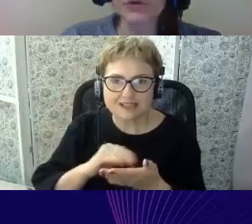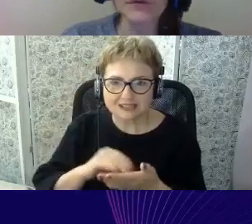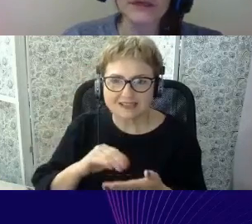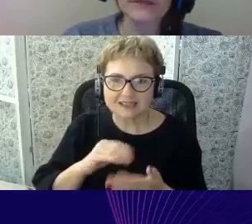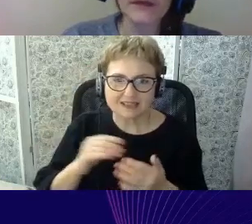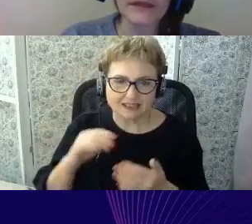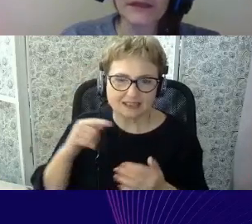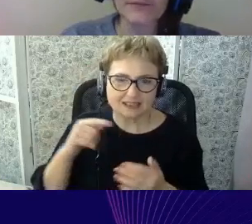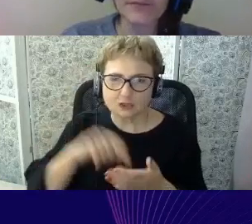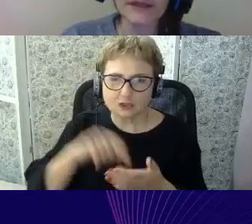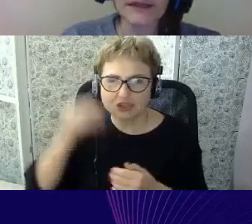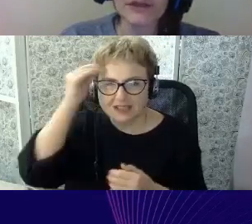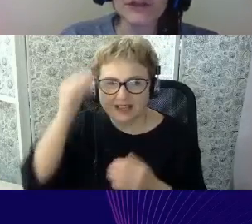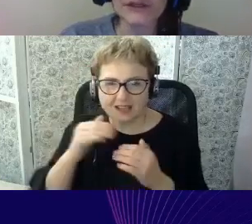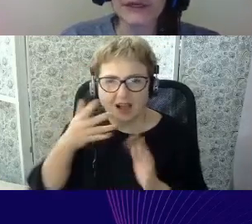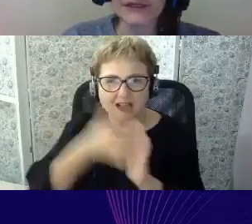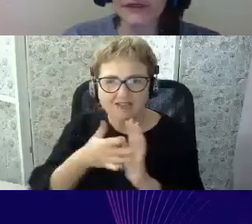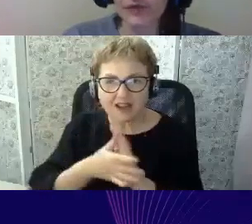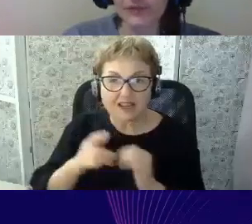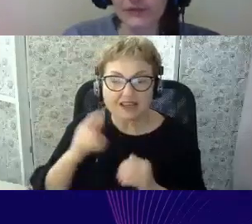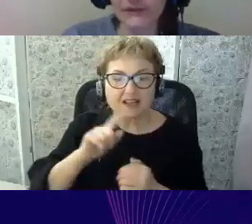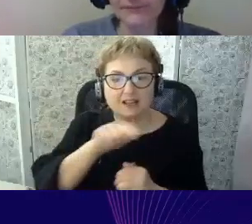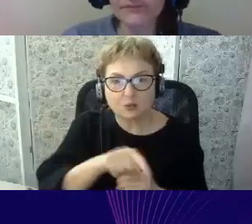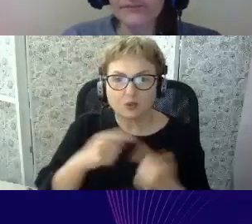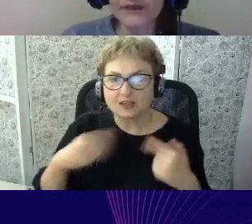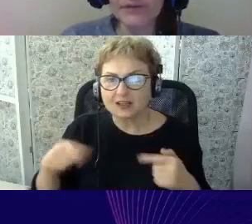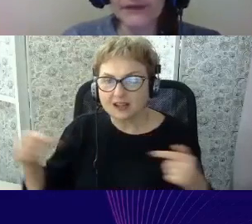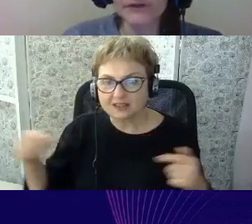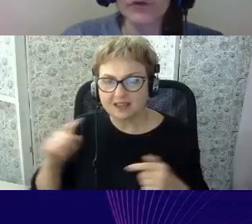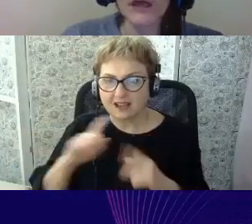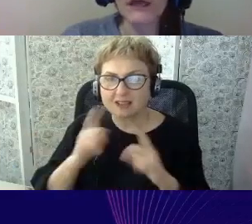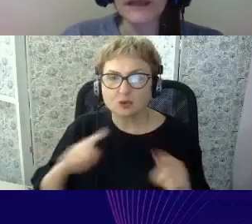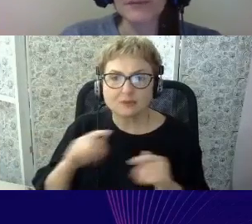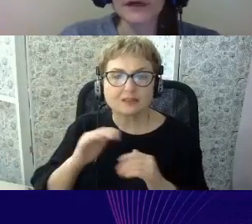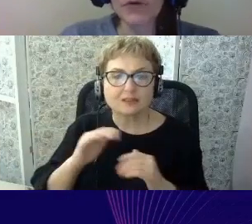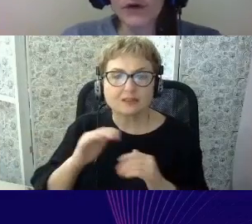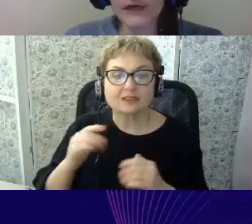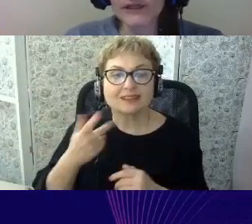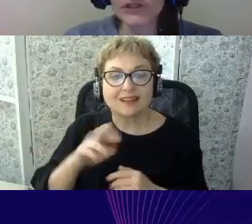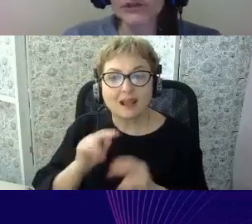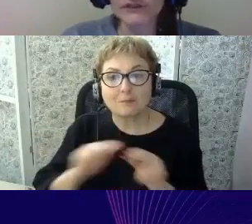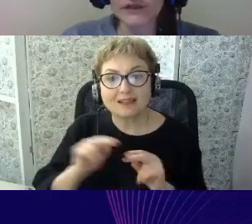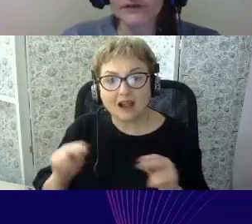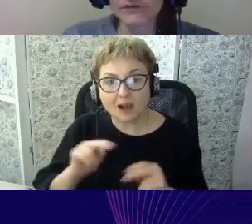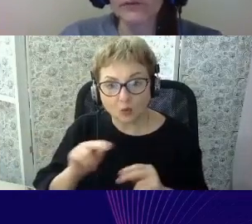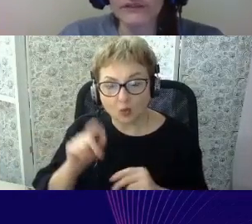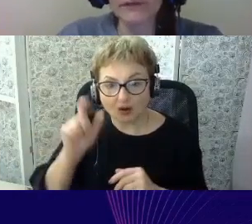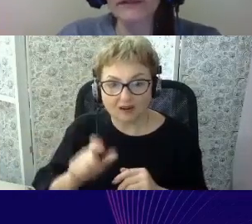точки зрения уровня освоения при наличии тех или иных особенностей. Поэтому для педагога, конечно